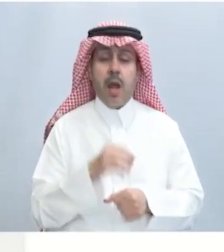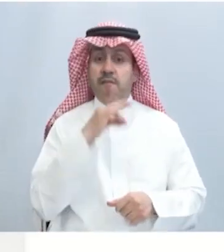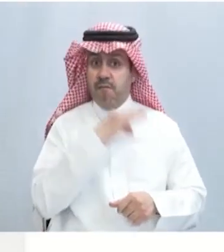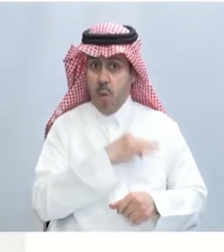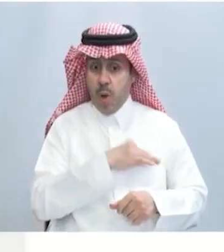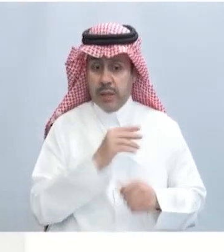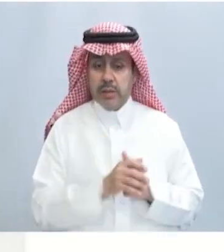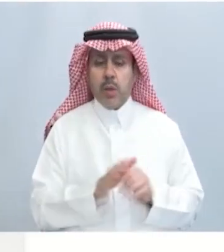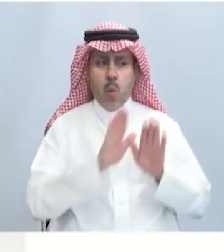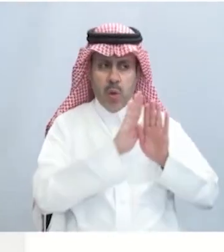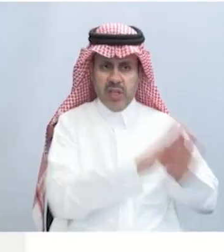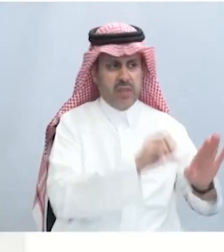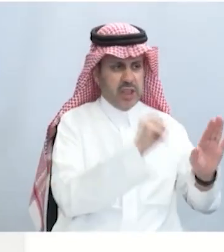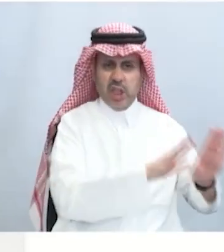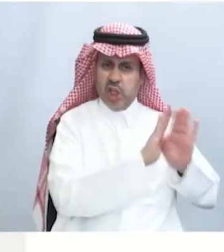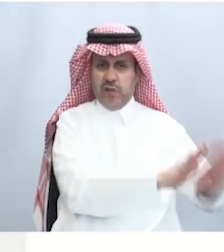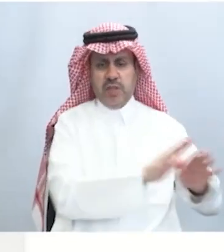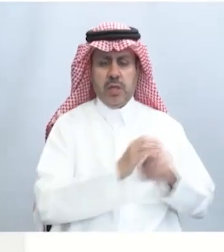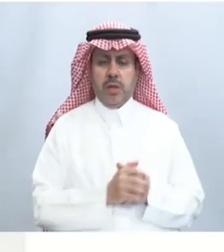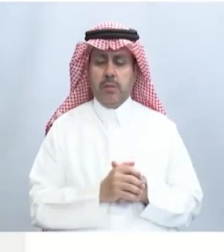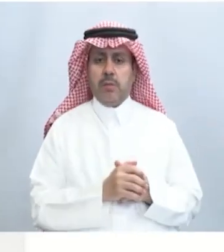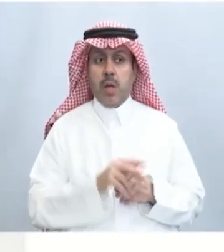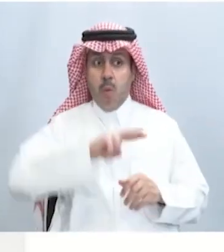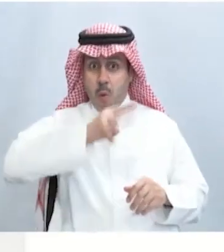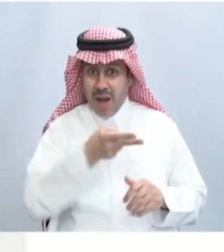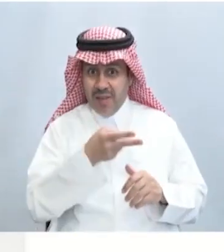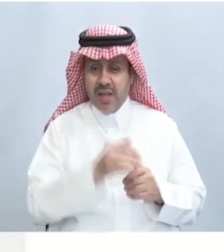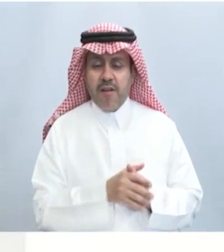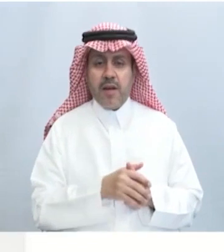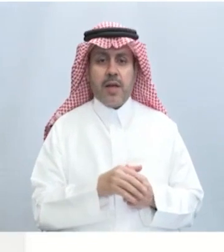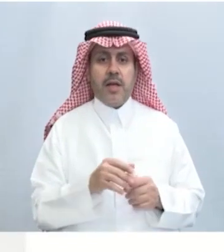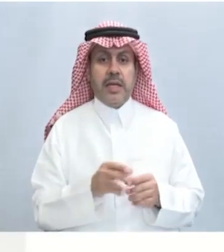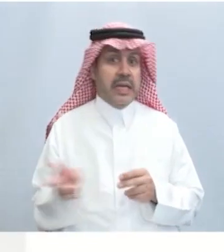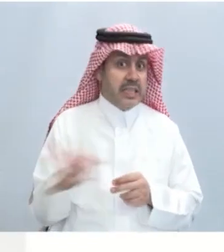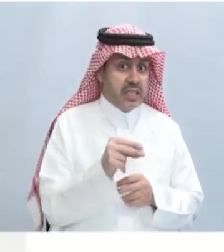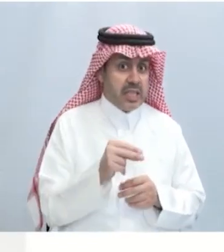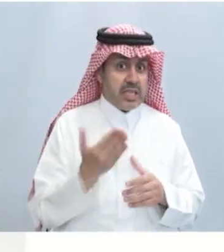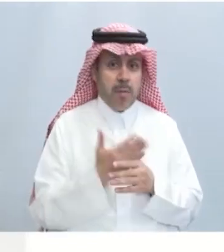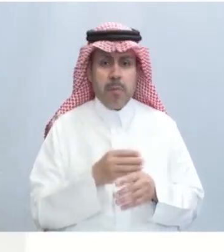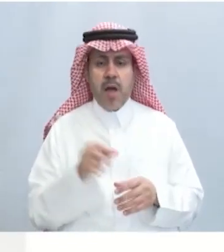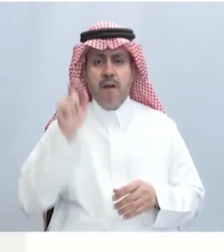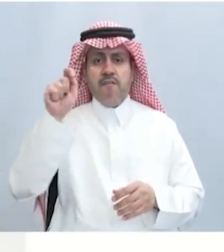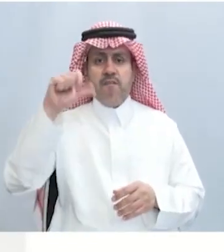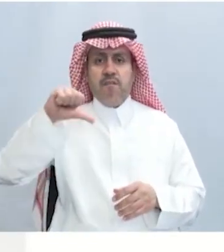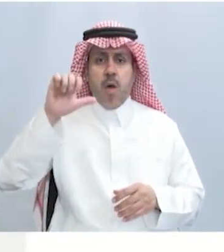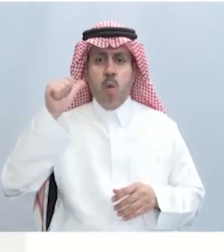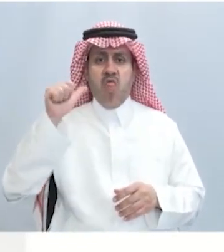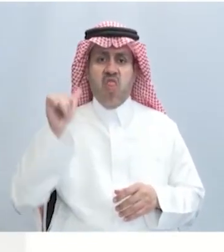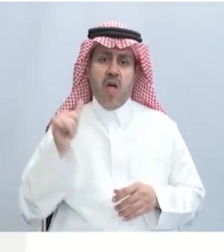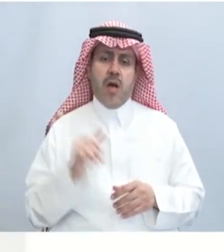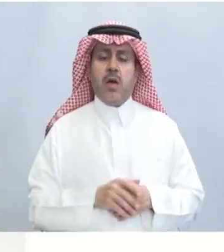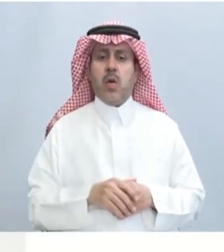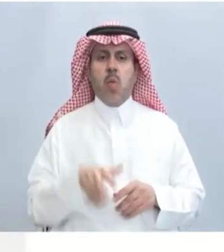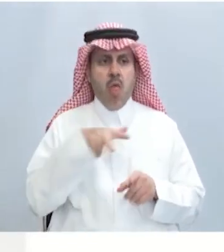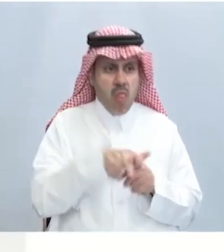صالح ويدفع المفاسد ولان مخالفتها ماذا ينتج عنه سبب للفوضى والظلم وضياع